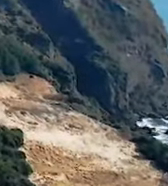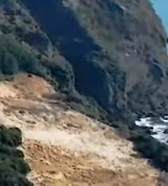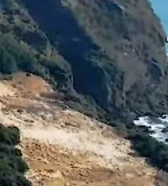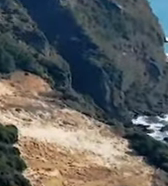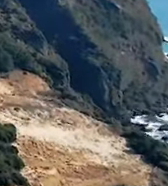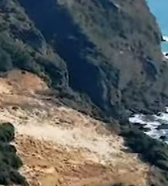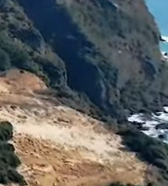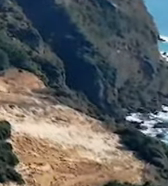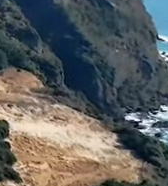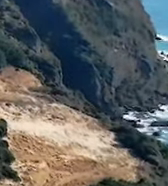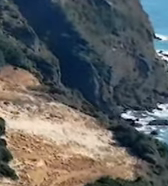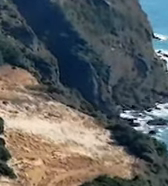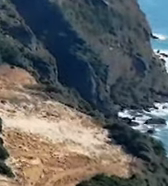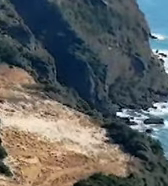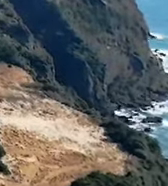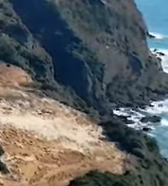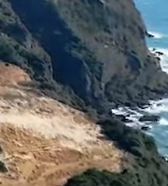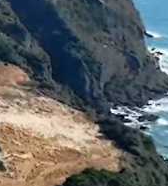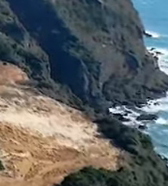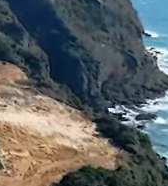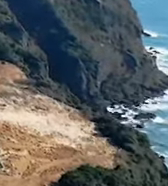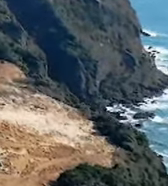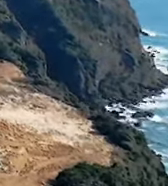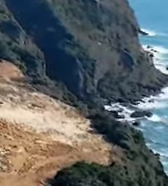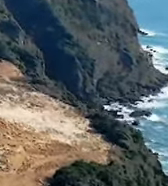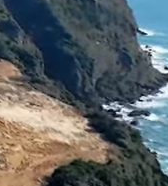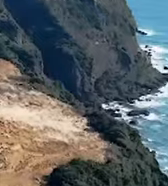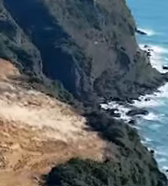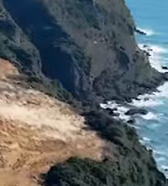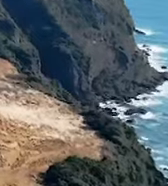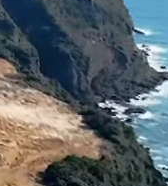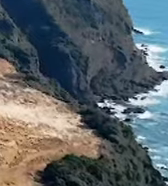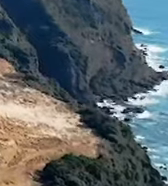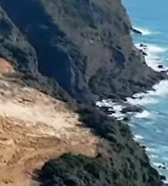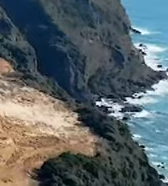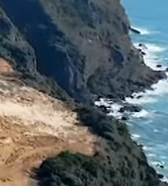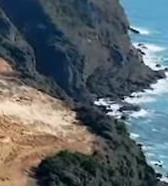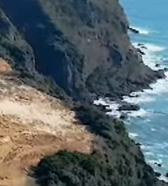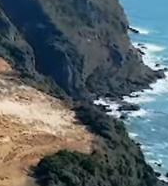성산일 출봉을 배경으로 한 제주 투표율 7.8% 기록하고 있습니다.